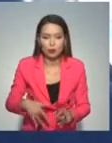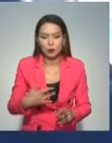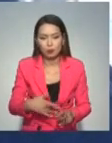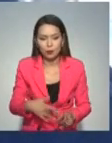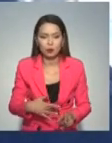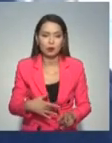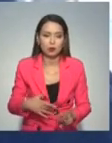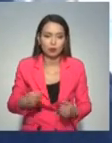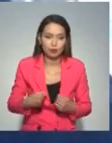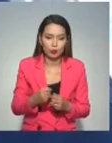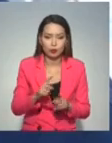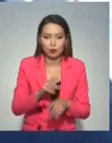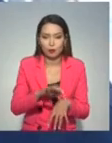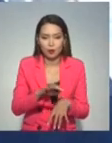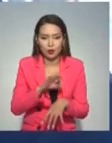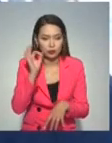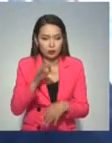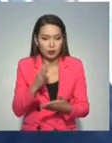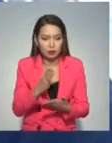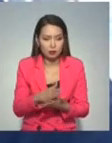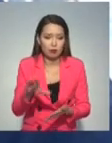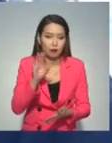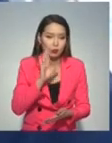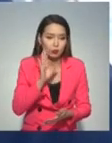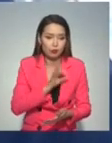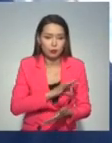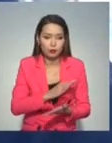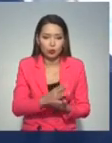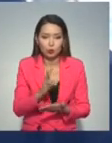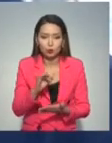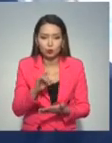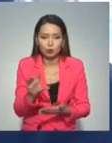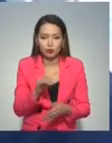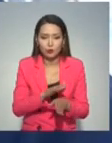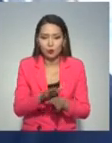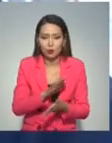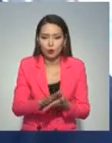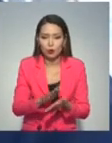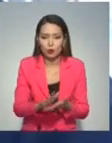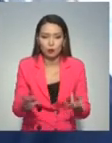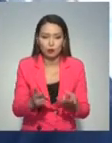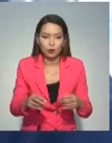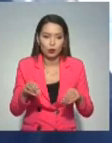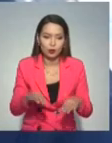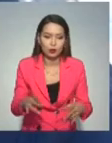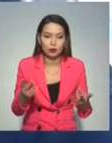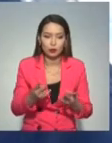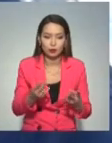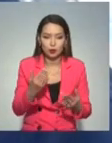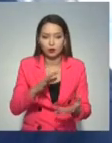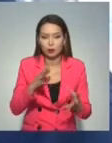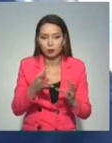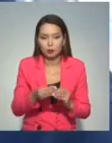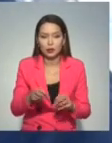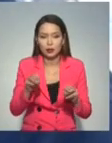көз ауруларына ұшыратады. Өйткені суда адамдар пайдаланып отыр. Нұраны толық тазарту керек, ескі коллектор тесілген. Оны айырбастамайынша